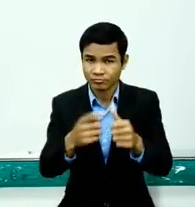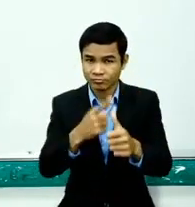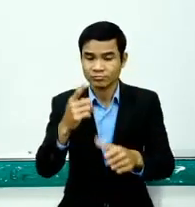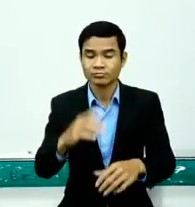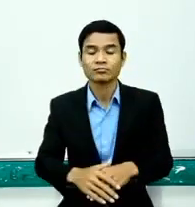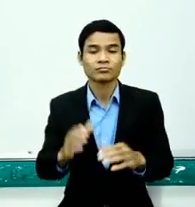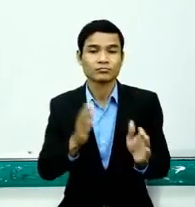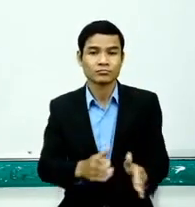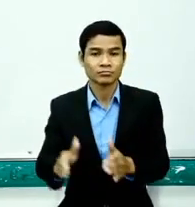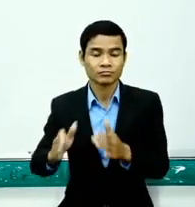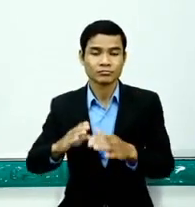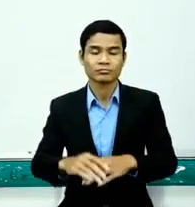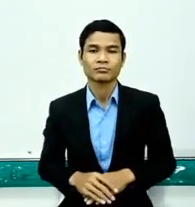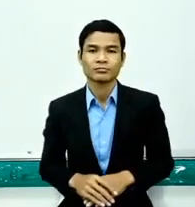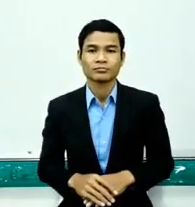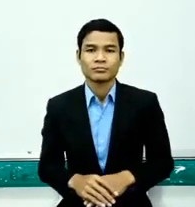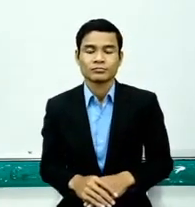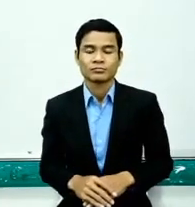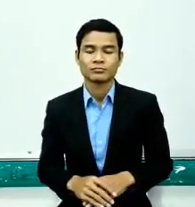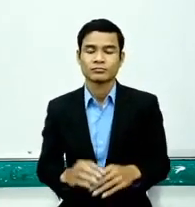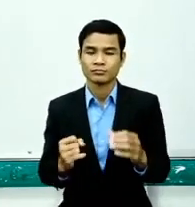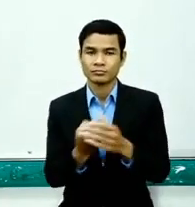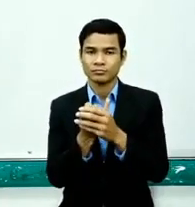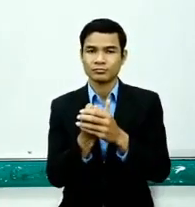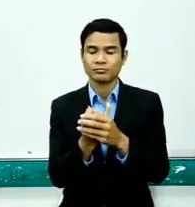រៀមដោះ